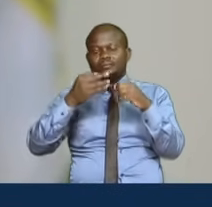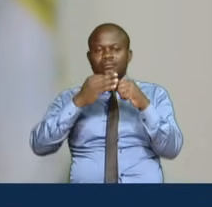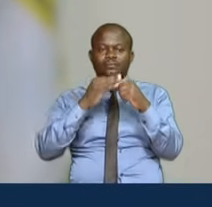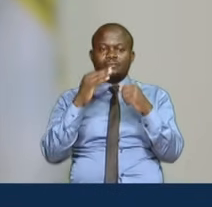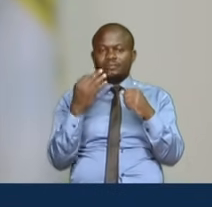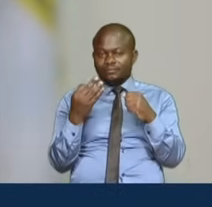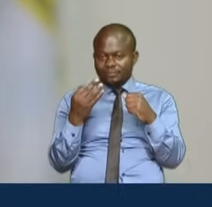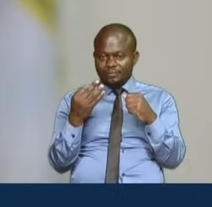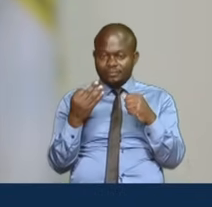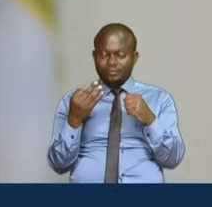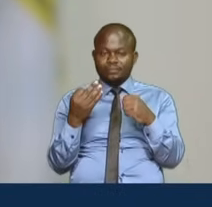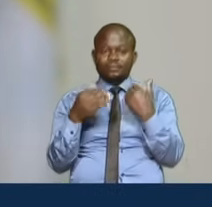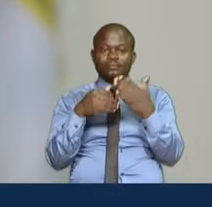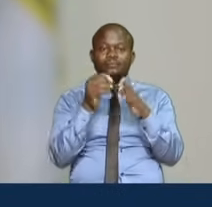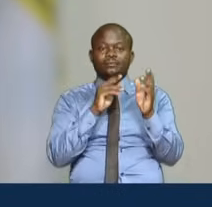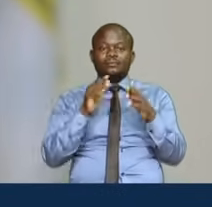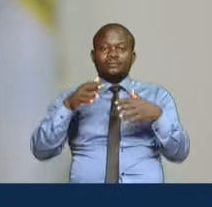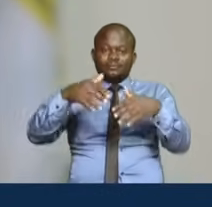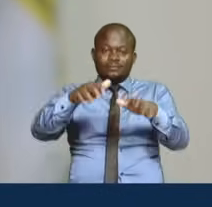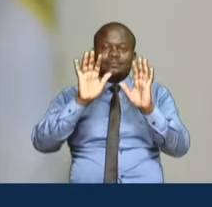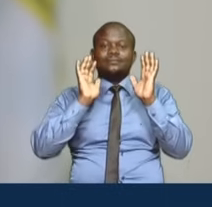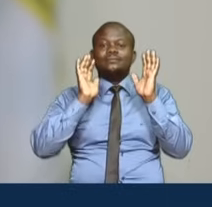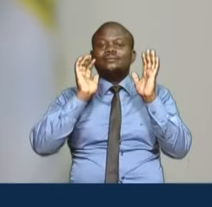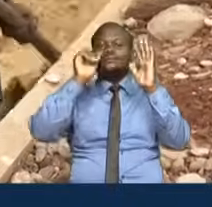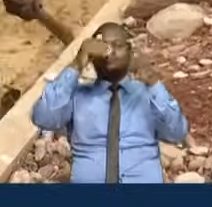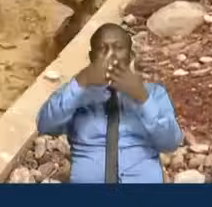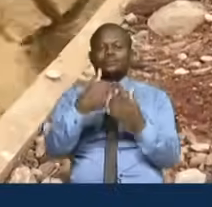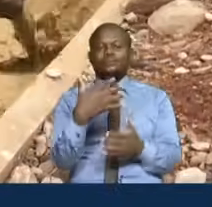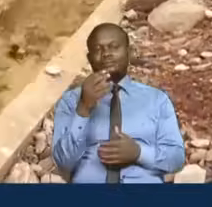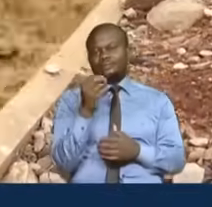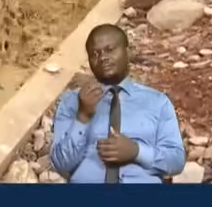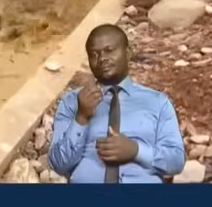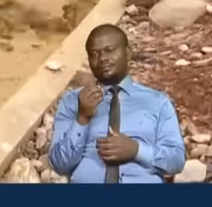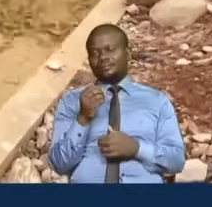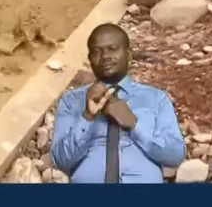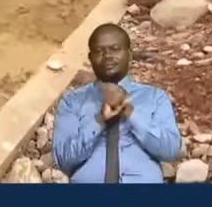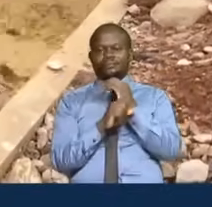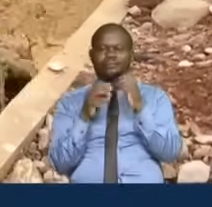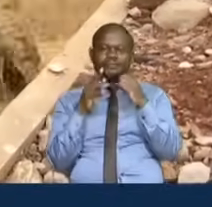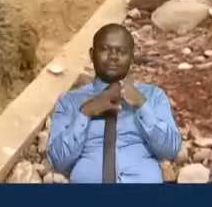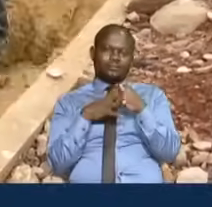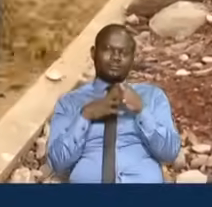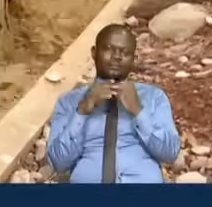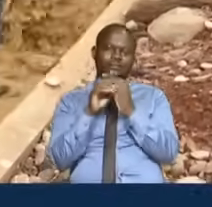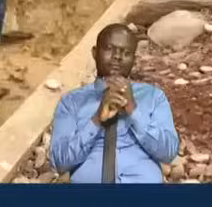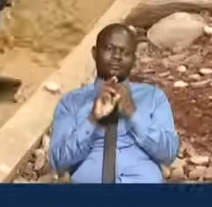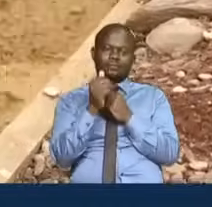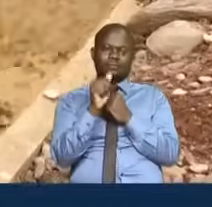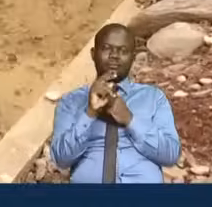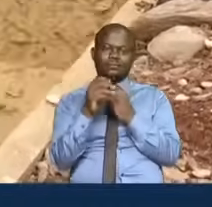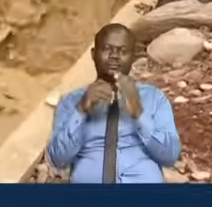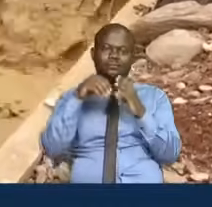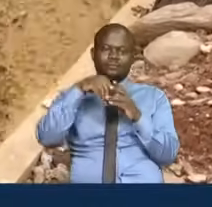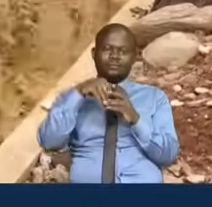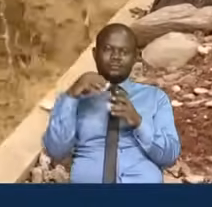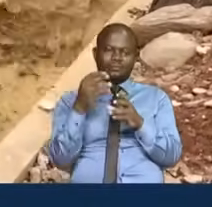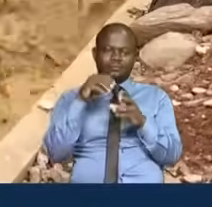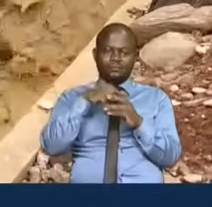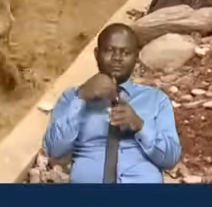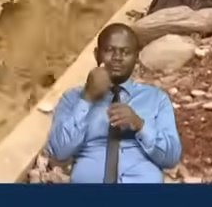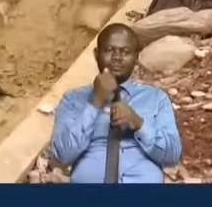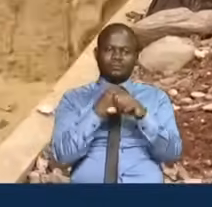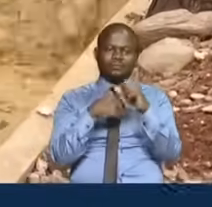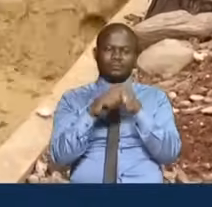83 ubundi tubarekuye baba nka 500 mu mirenge 9 igize akarere ka Ruhango ine muri yo ikorerwamo